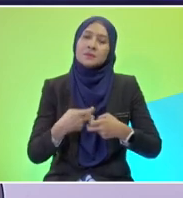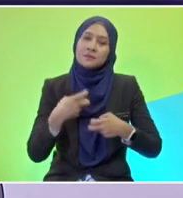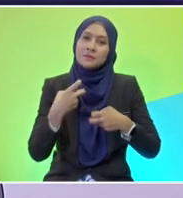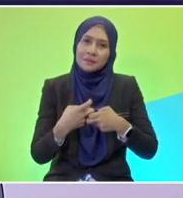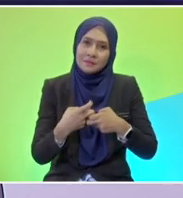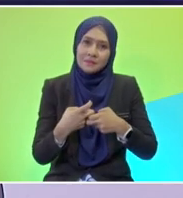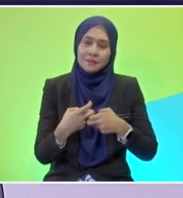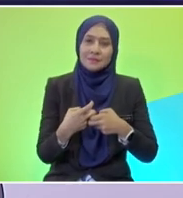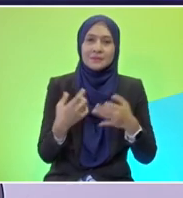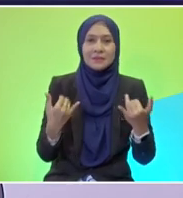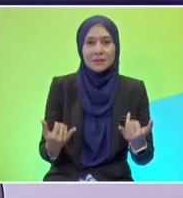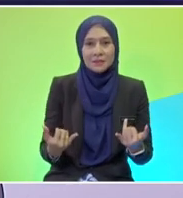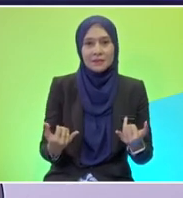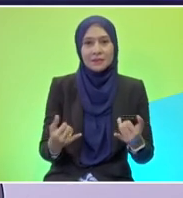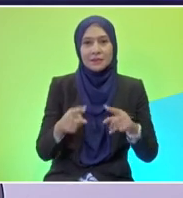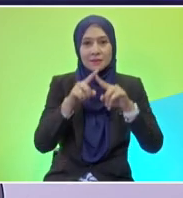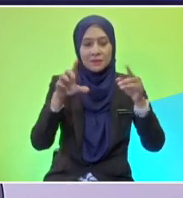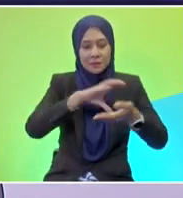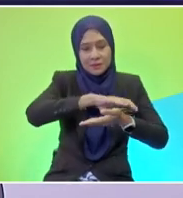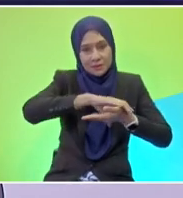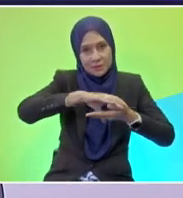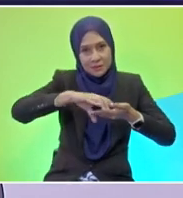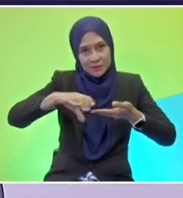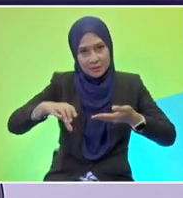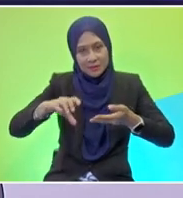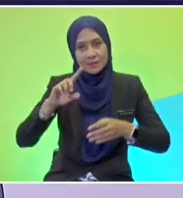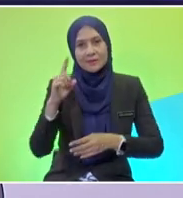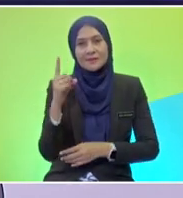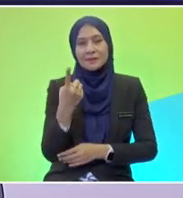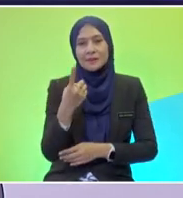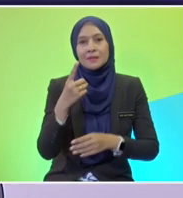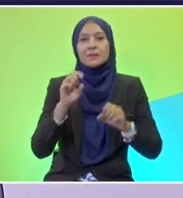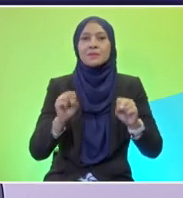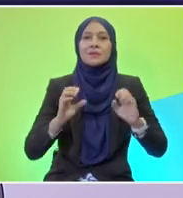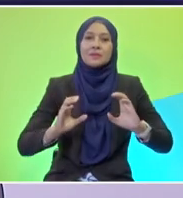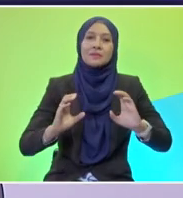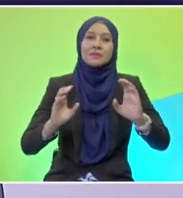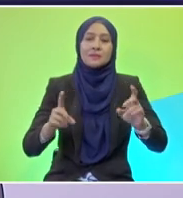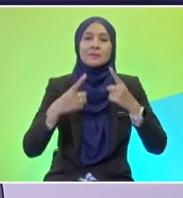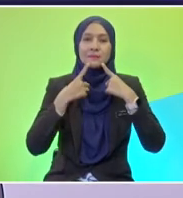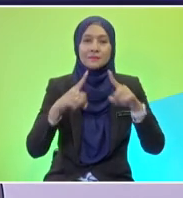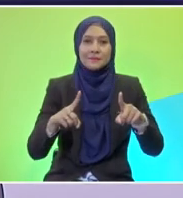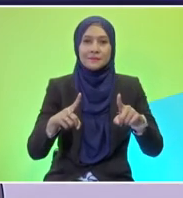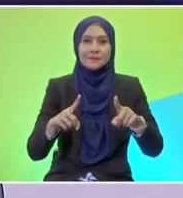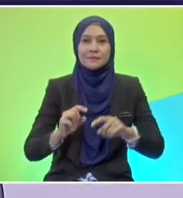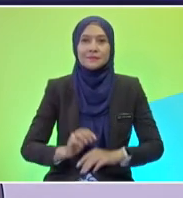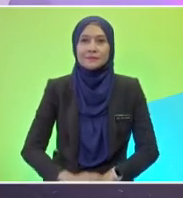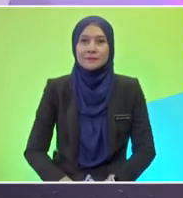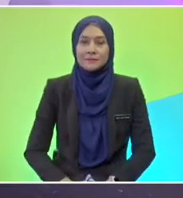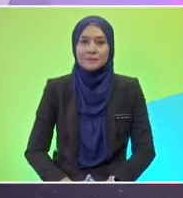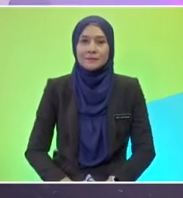Jadi kita boleh gunakan kaedah yang ini, teknik yang ini untuk bantu murid-murid juga nak cepat dapat jawapan. Yang terakhir. Ha.